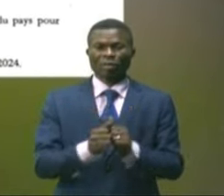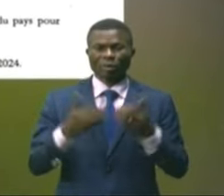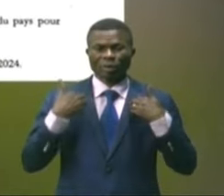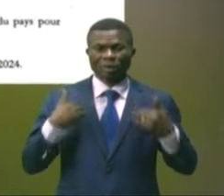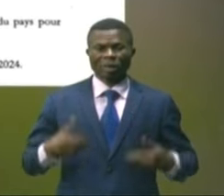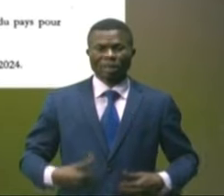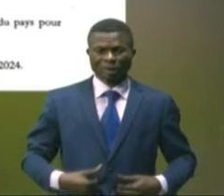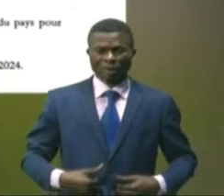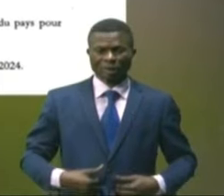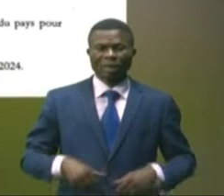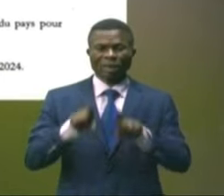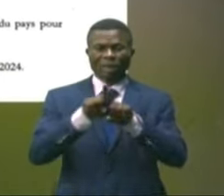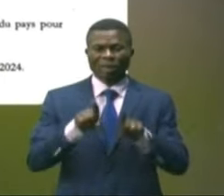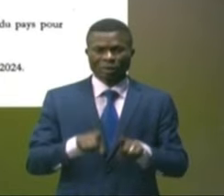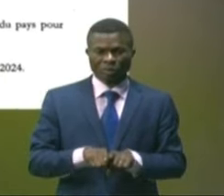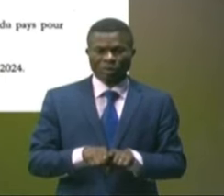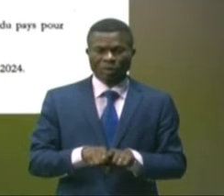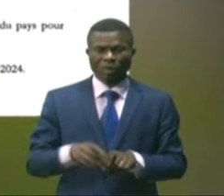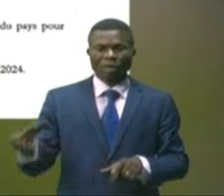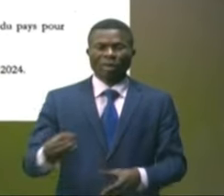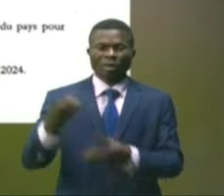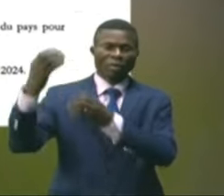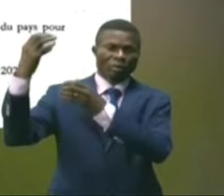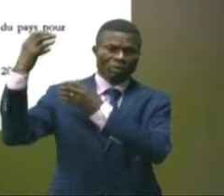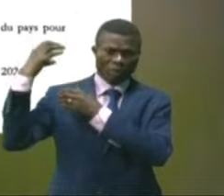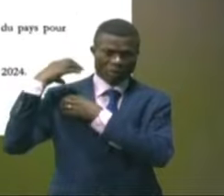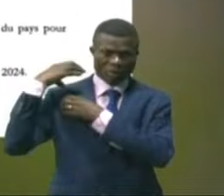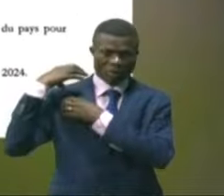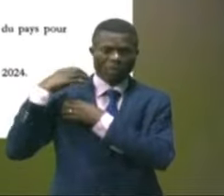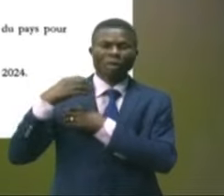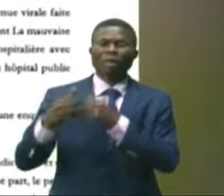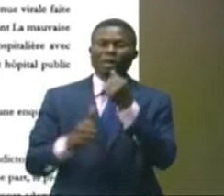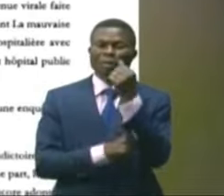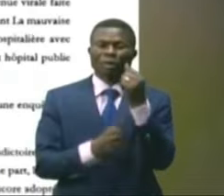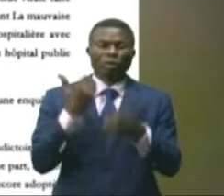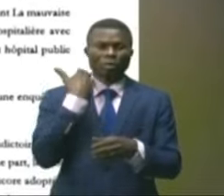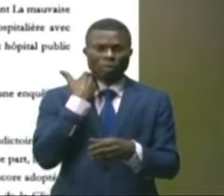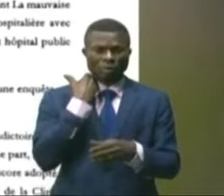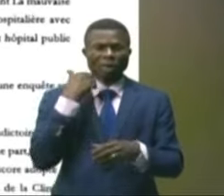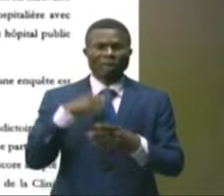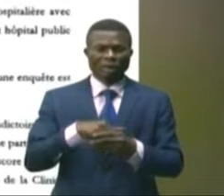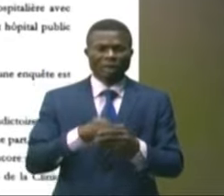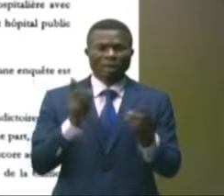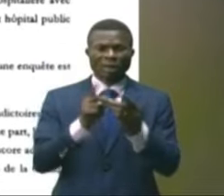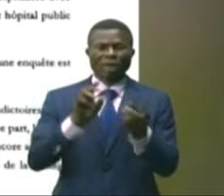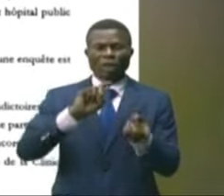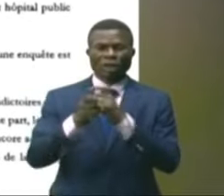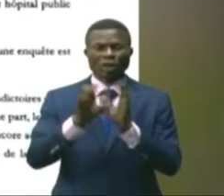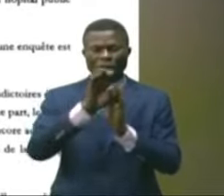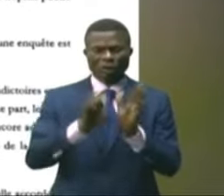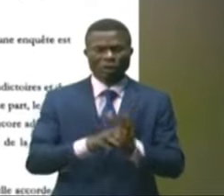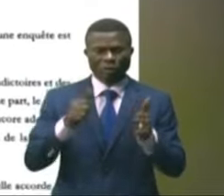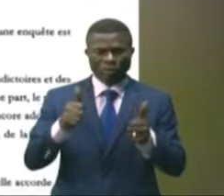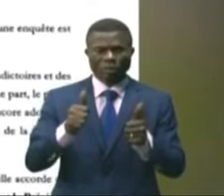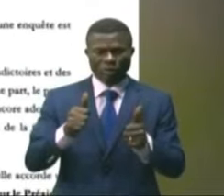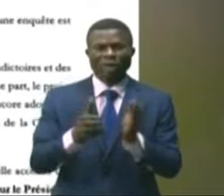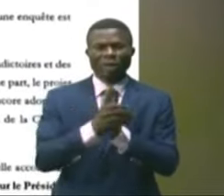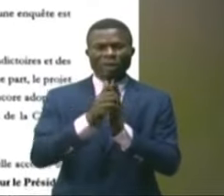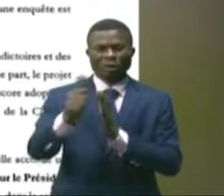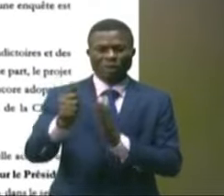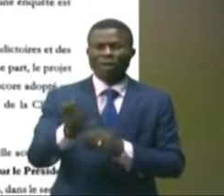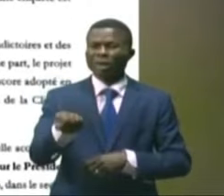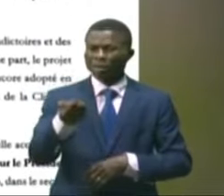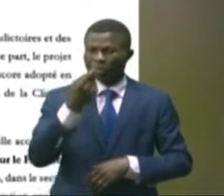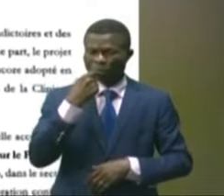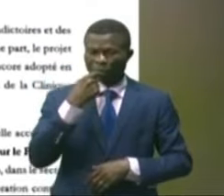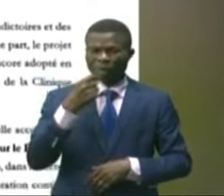santé, ainsi qu'à la prise en charge de ses clients dans une approche d'amélioration continue de la qualité des soins